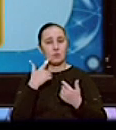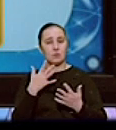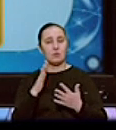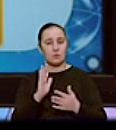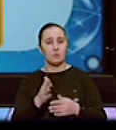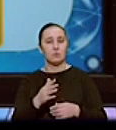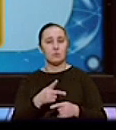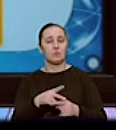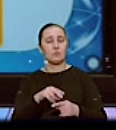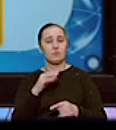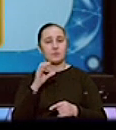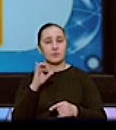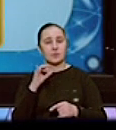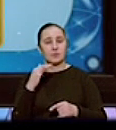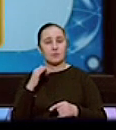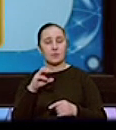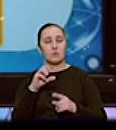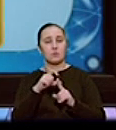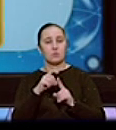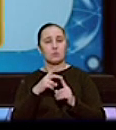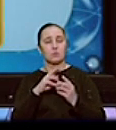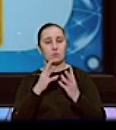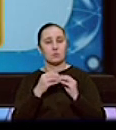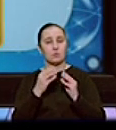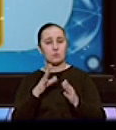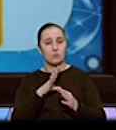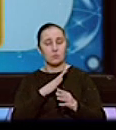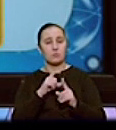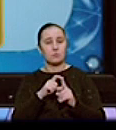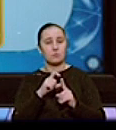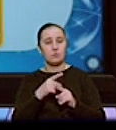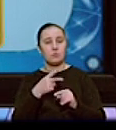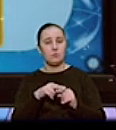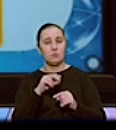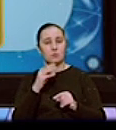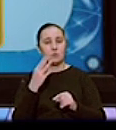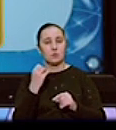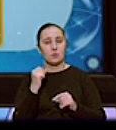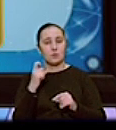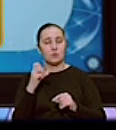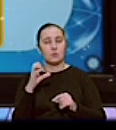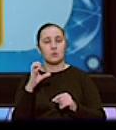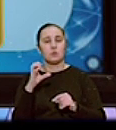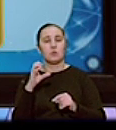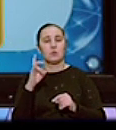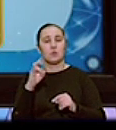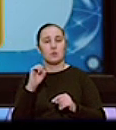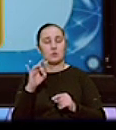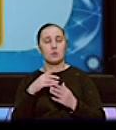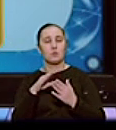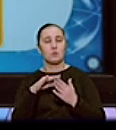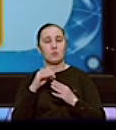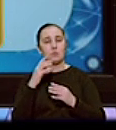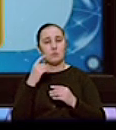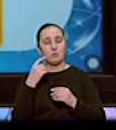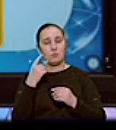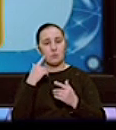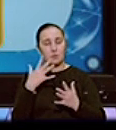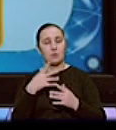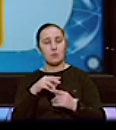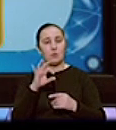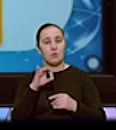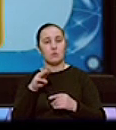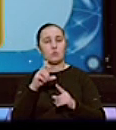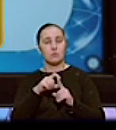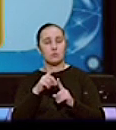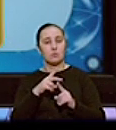bildiryapti. Sifat so'z turkumiga oid bo'lgan so'zlarimiz shaxs va narsaning belgisini bildiradi. Ot